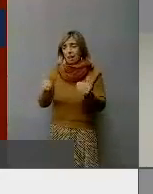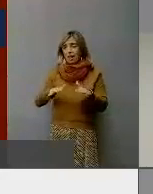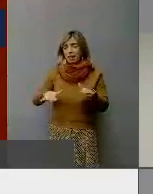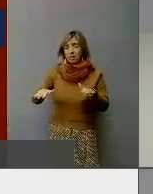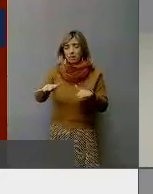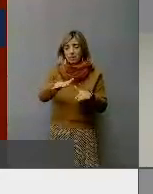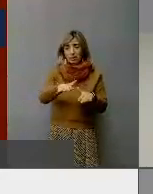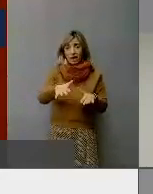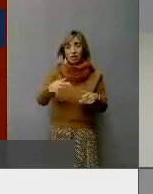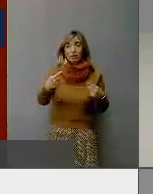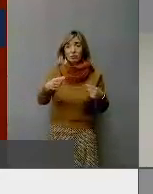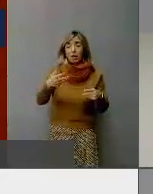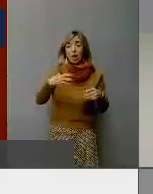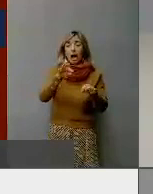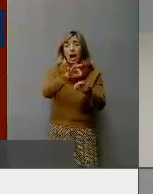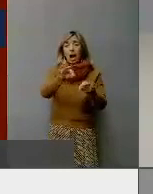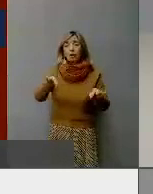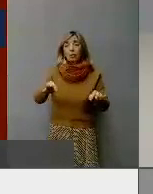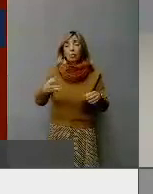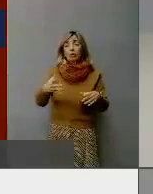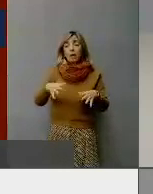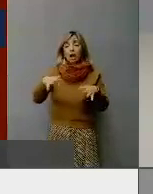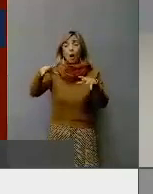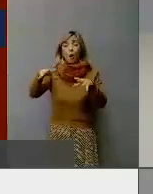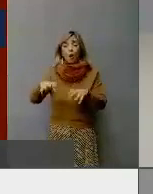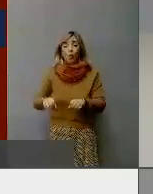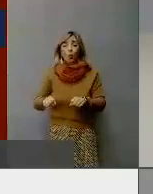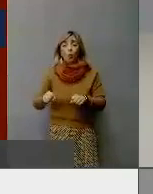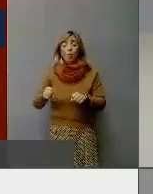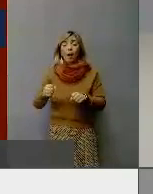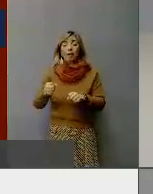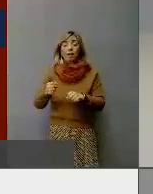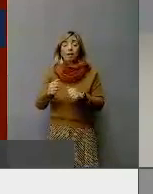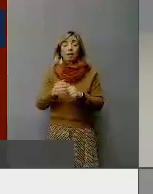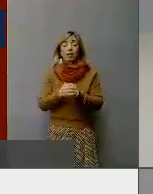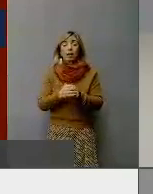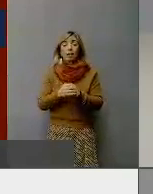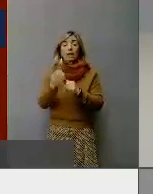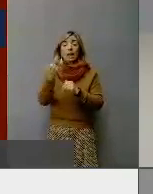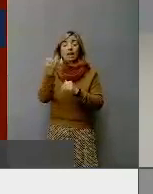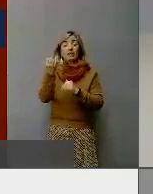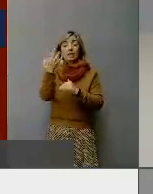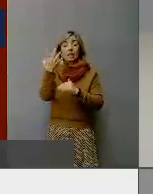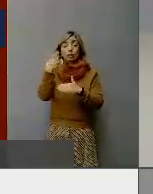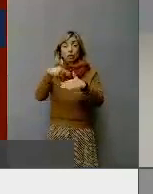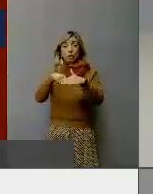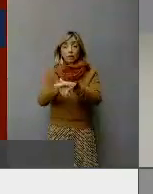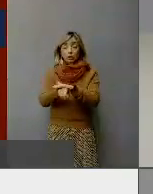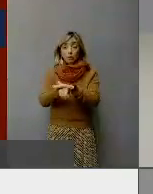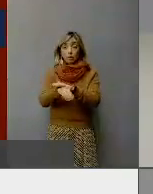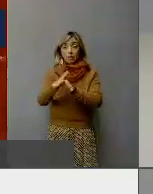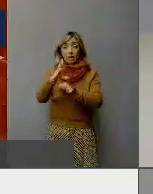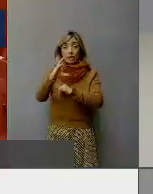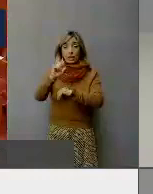verranno occupate in particolar modo dalla stazione di di canevari grazie